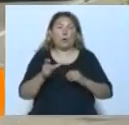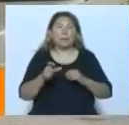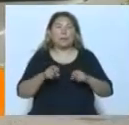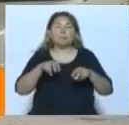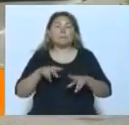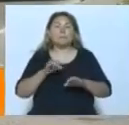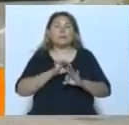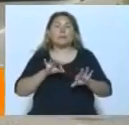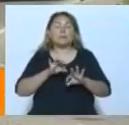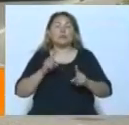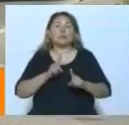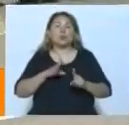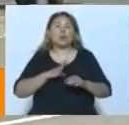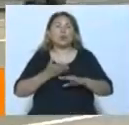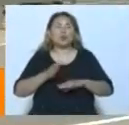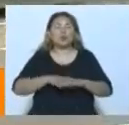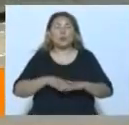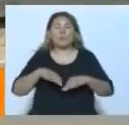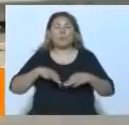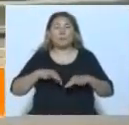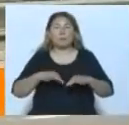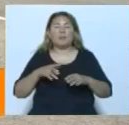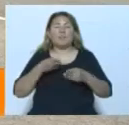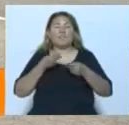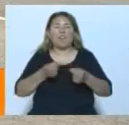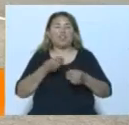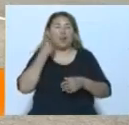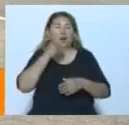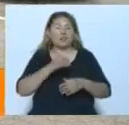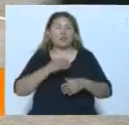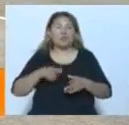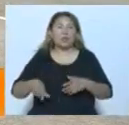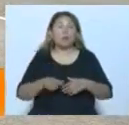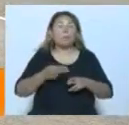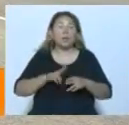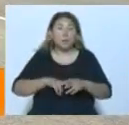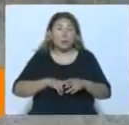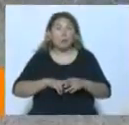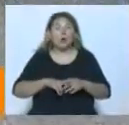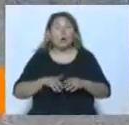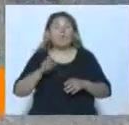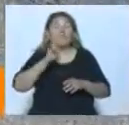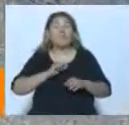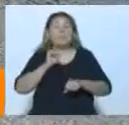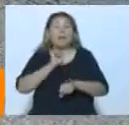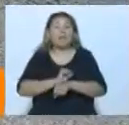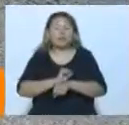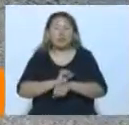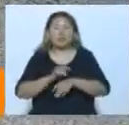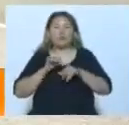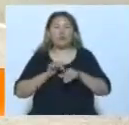Специалисты отмечают, что в летний период тяжелые грузовые автомобили существенно влияют на качество дороги. Именно поэтому вводится временное ограничение